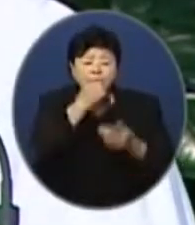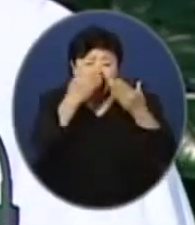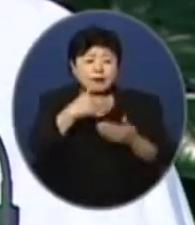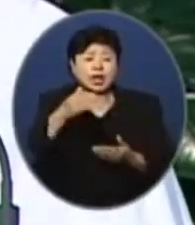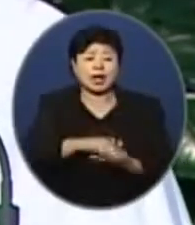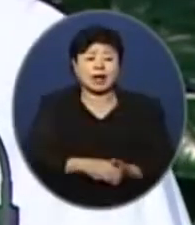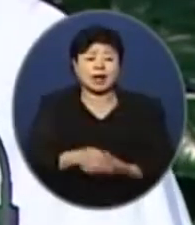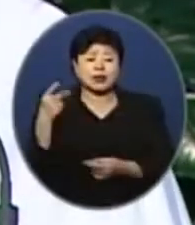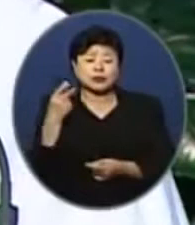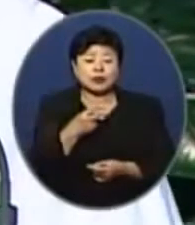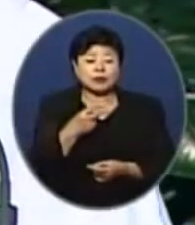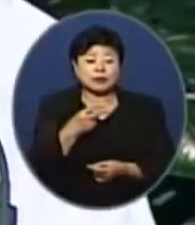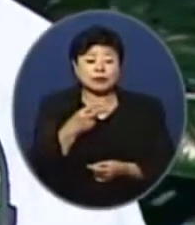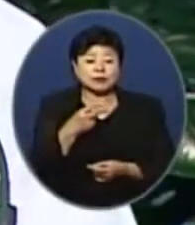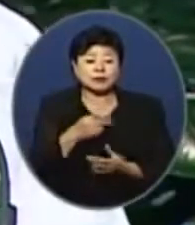가서 또